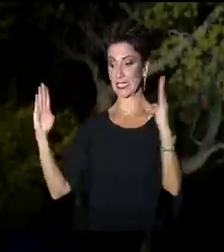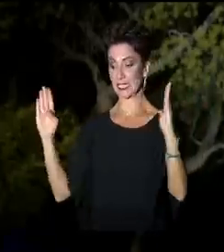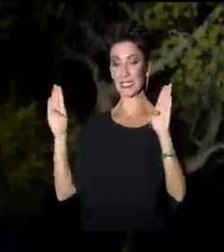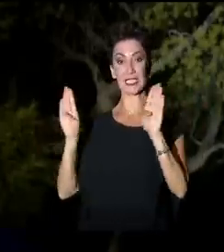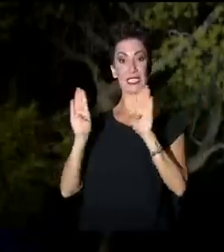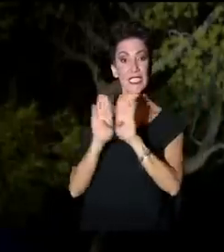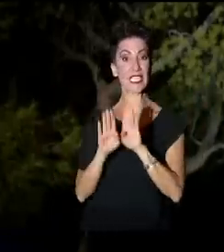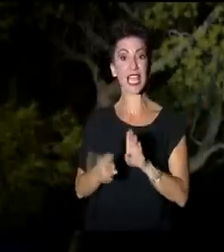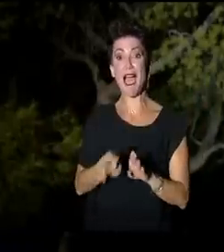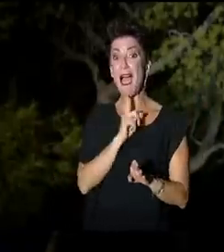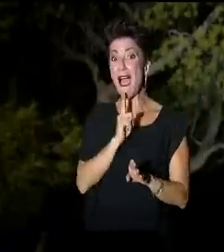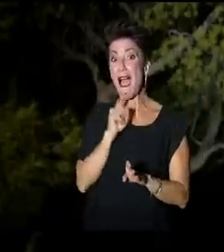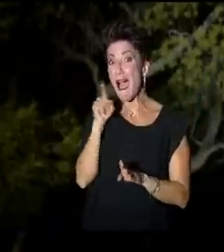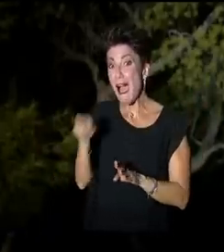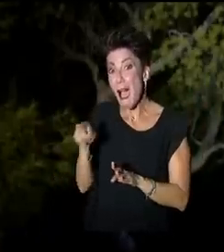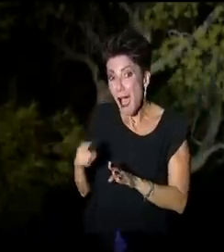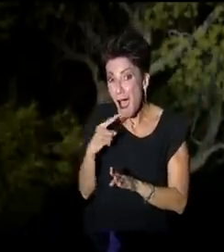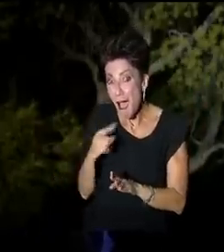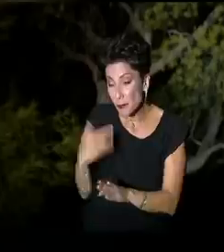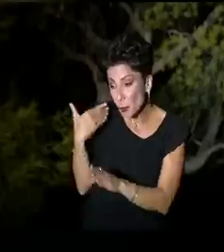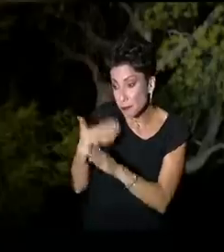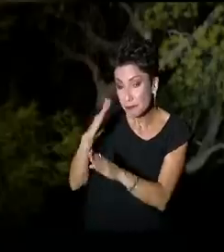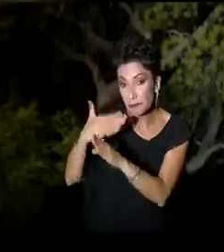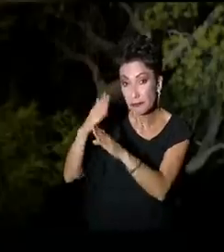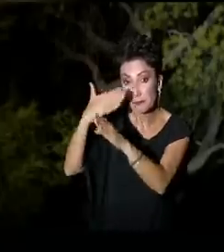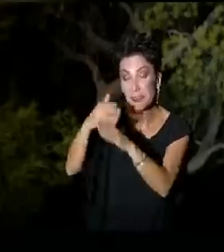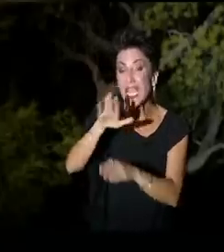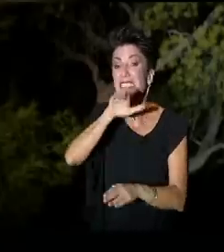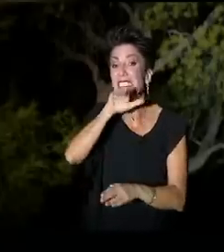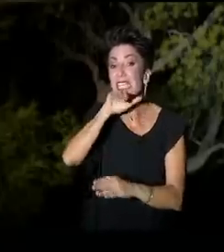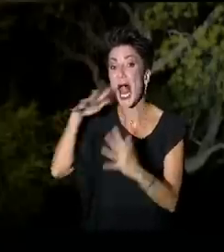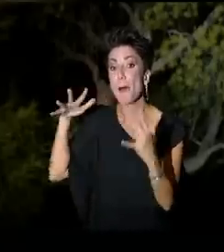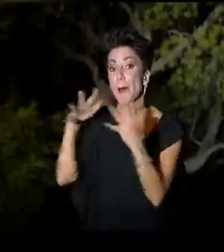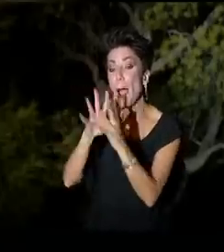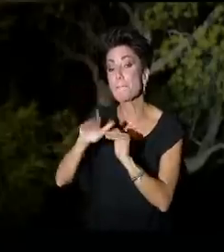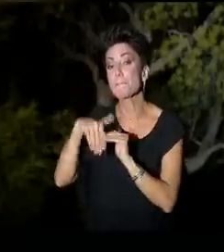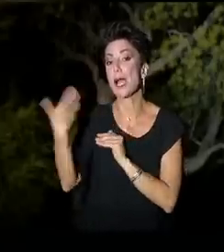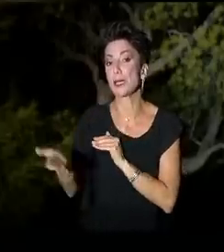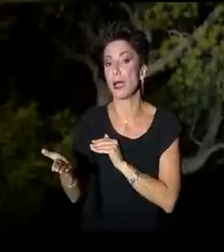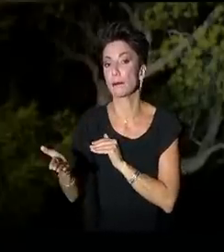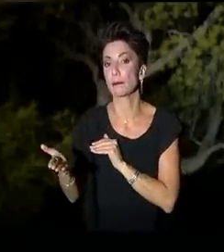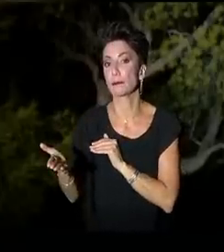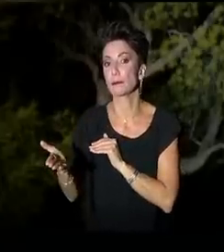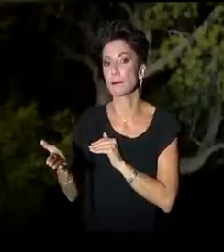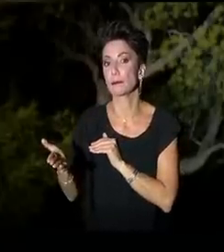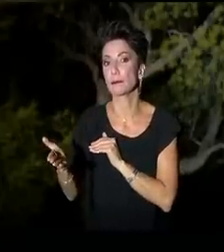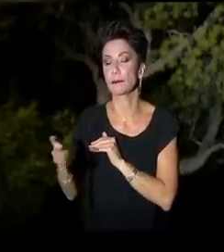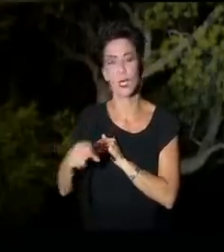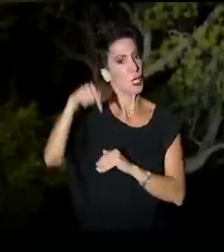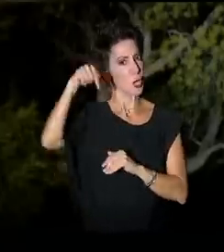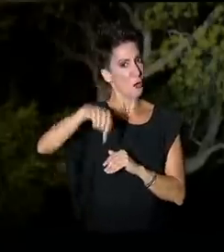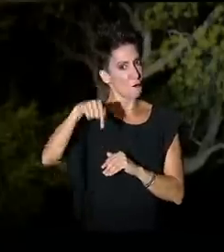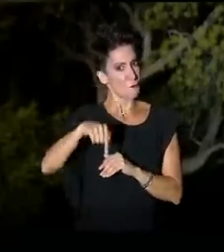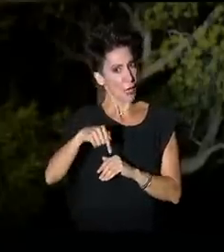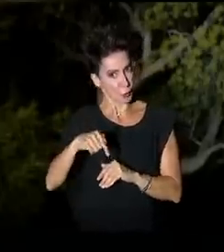να οικοδομούνται μετά την αυμαχία της Σαλαμίνας. Φέτος, με τη συμπλήρωση